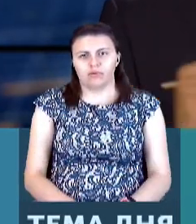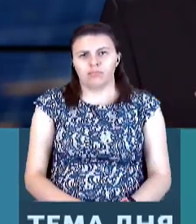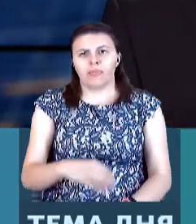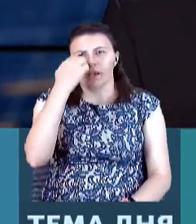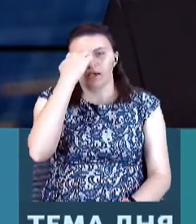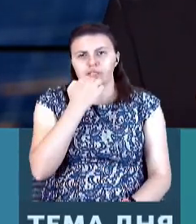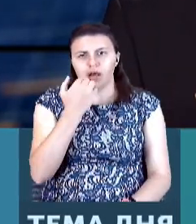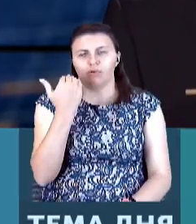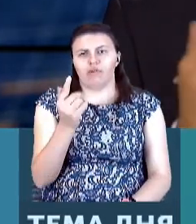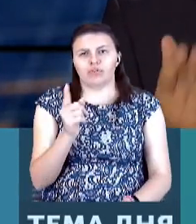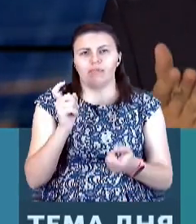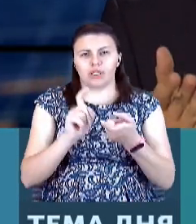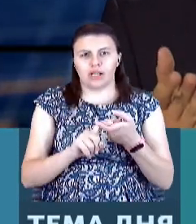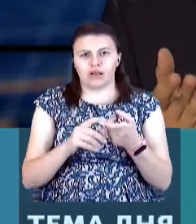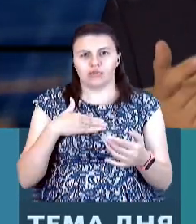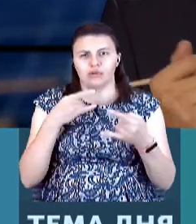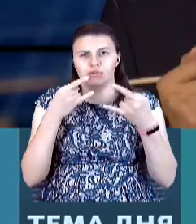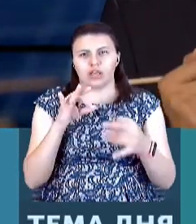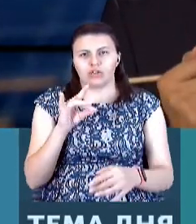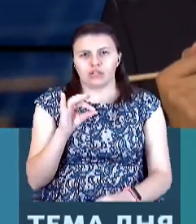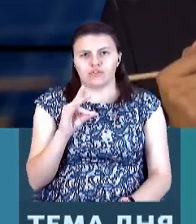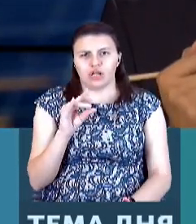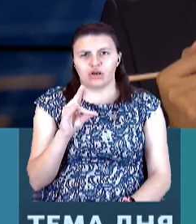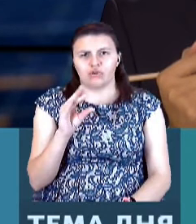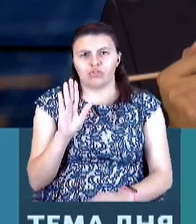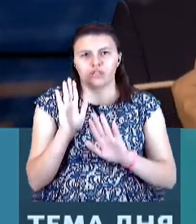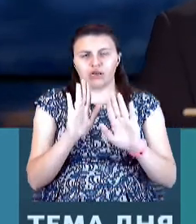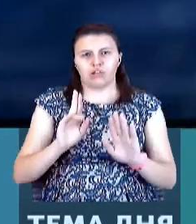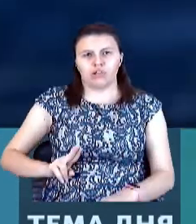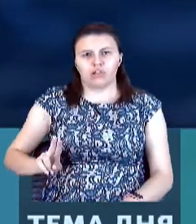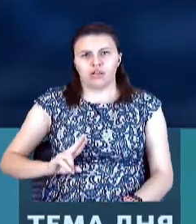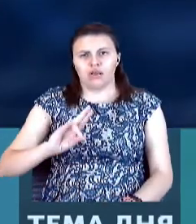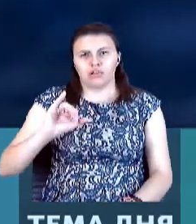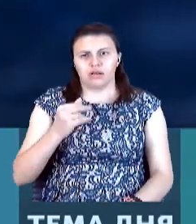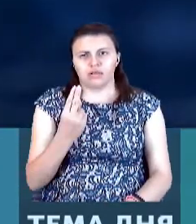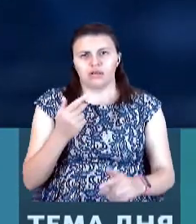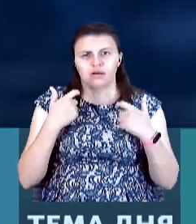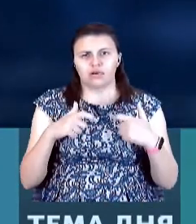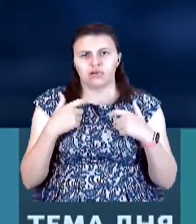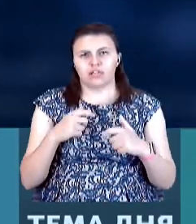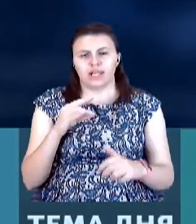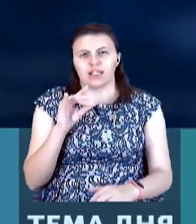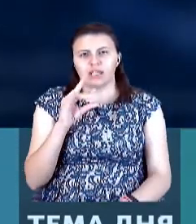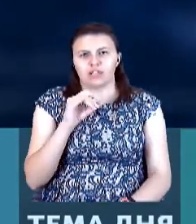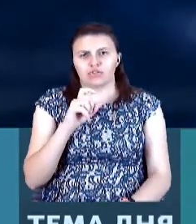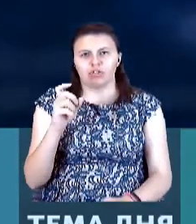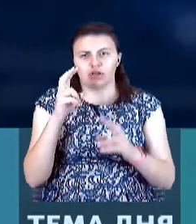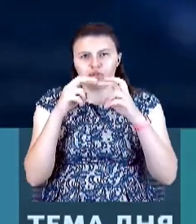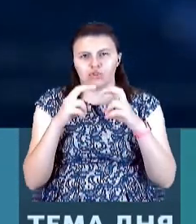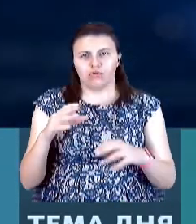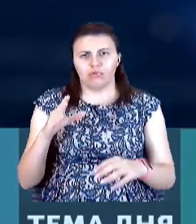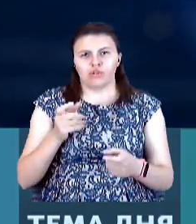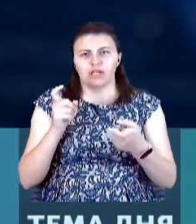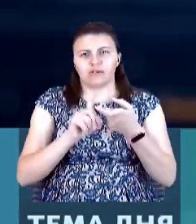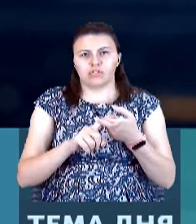Дякую вам за те, що приєдналися до нашого ефіру. Ярослав Жаліло, заступник директора Національного інституту стратегічних досліджень, був з нами на зв'язку. Нагадаю,